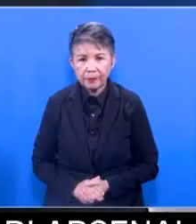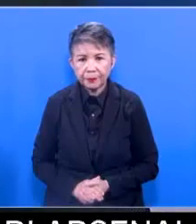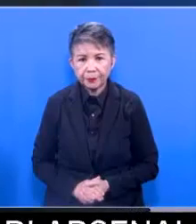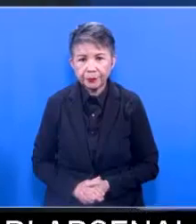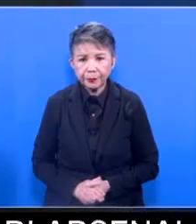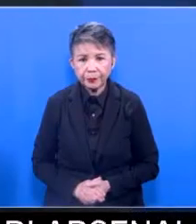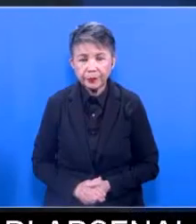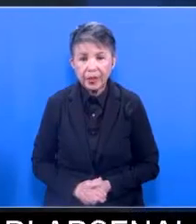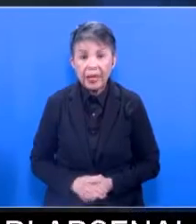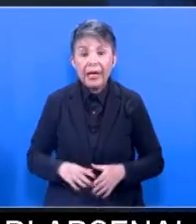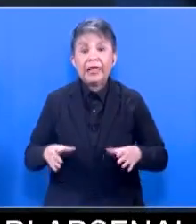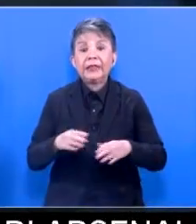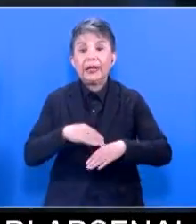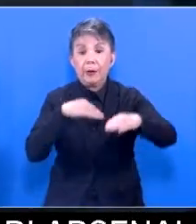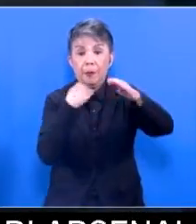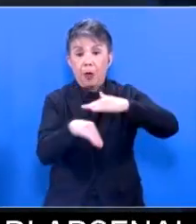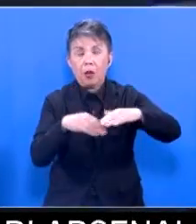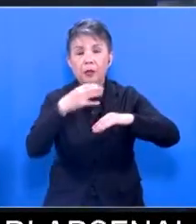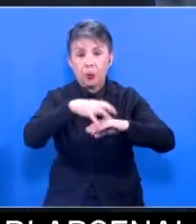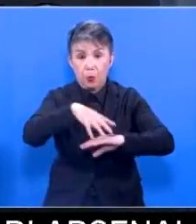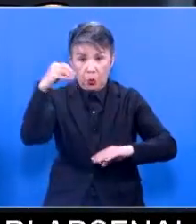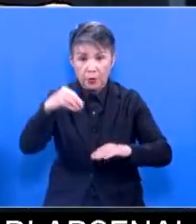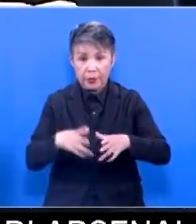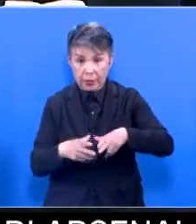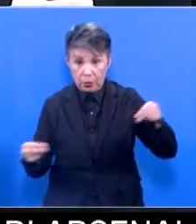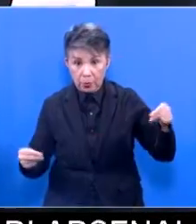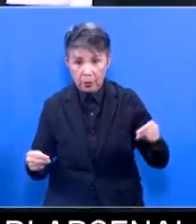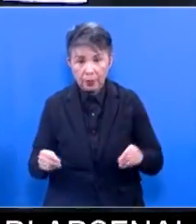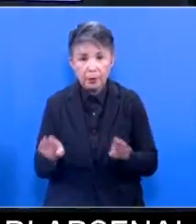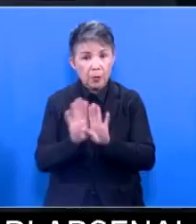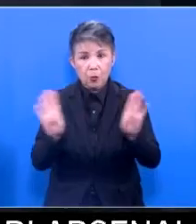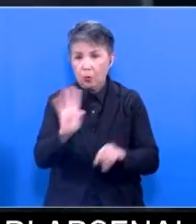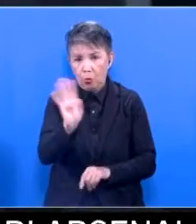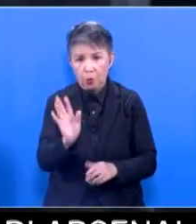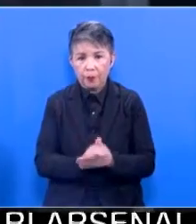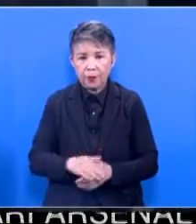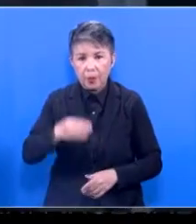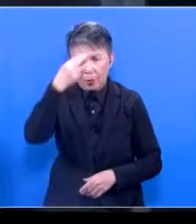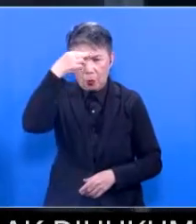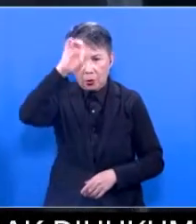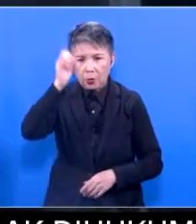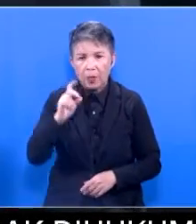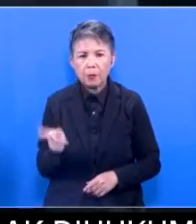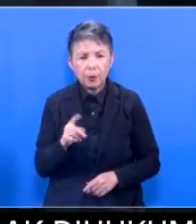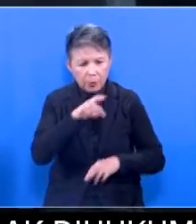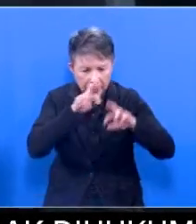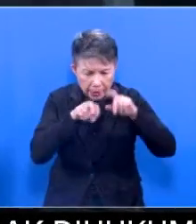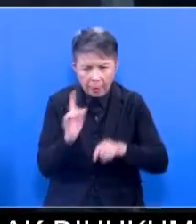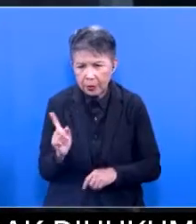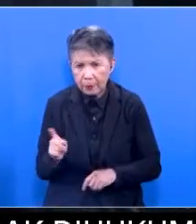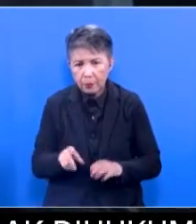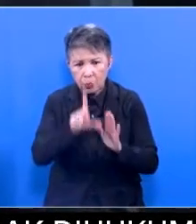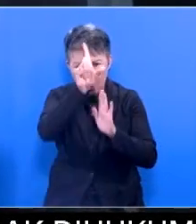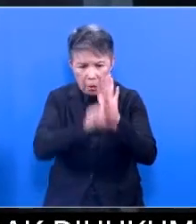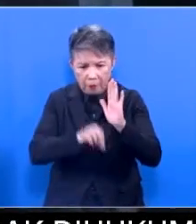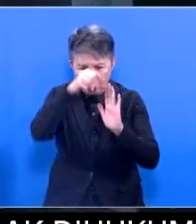Margo City di Depok, Jawa Barat belum diperbolehkan beroperasi. Tim investigasi Polrestro Depok masih mencari kemungkinan lain penyebab jatuhnya